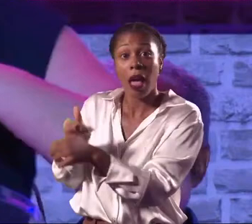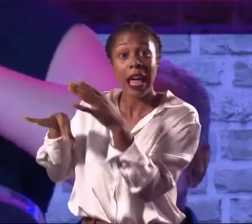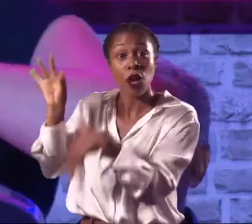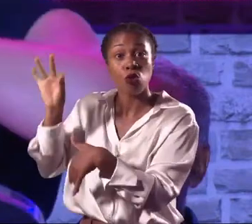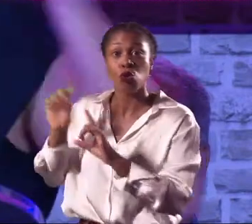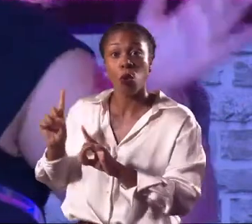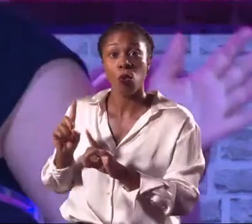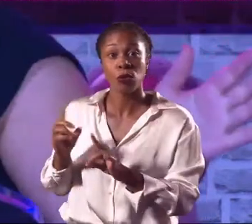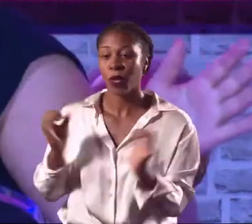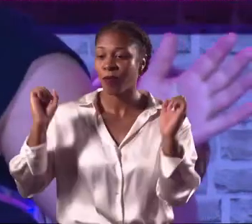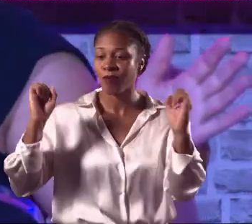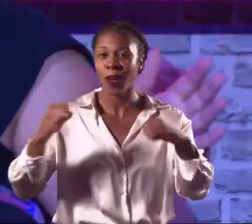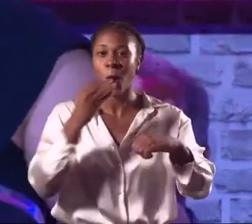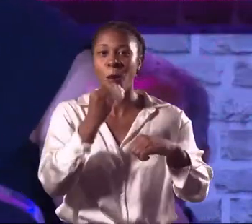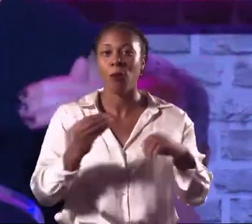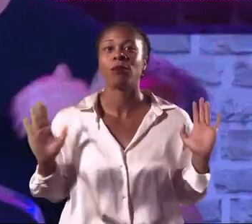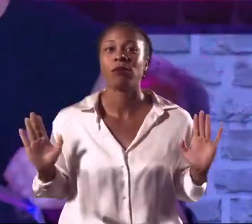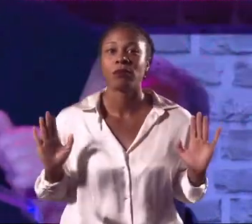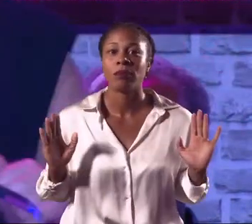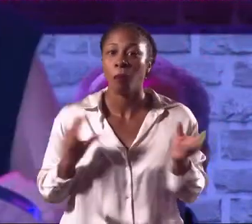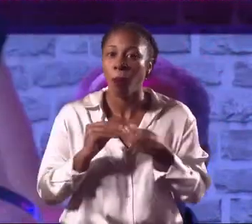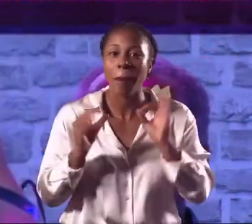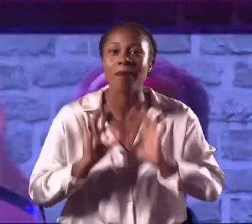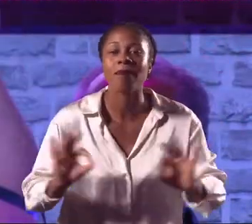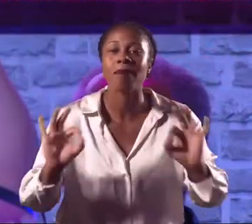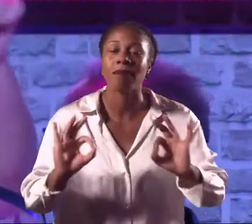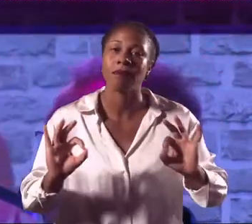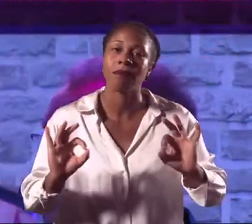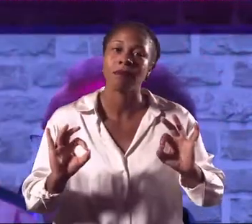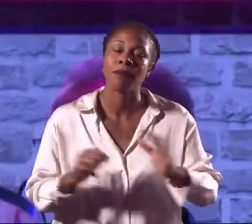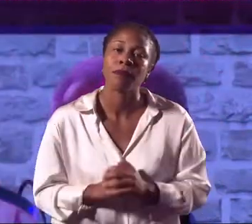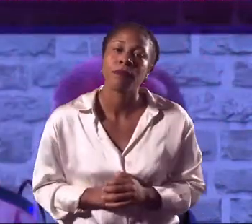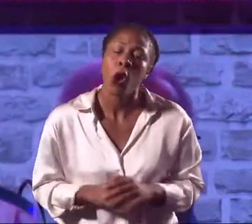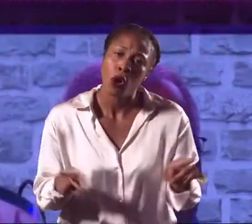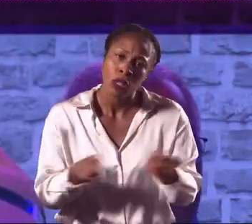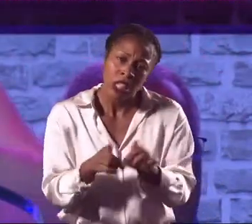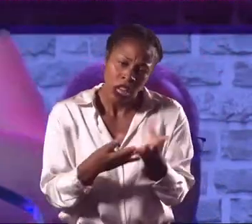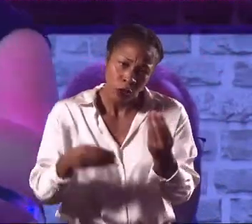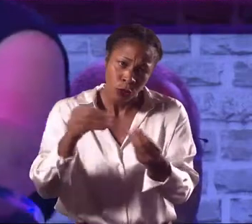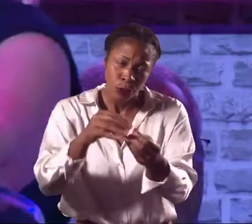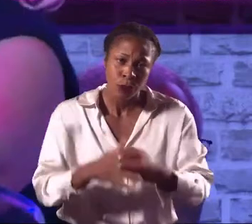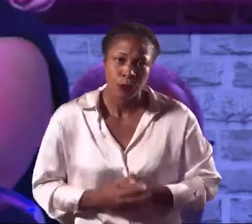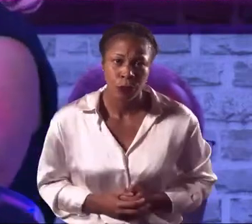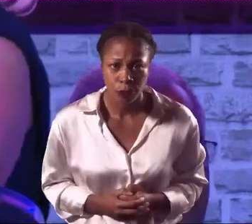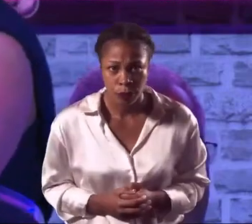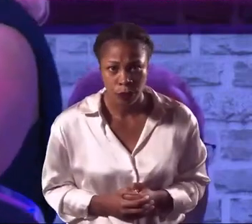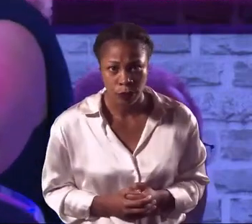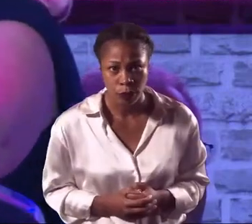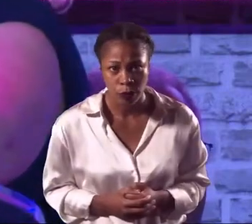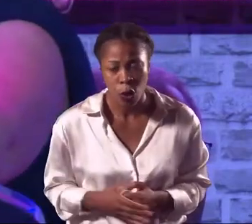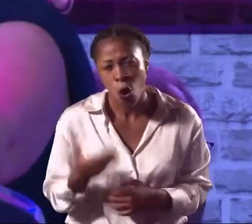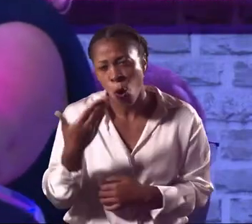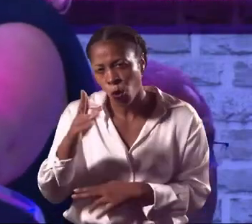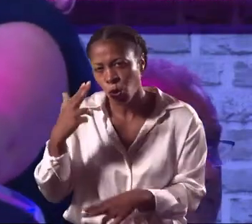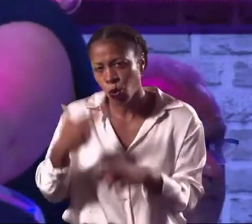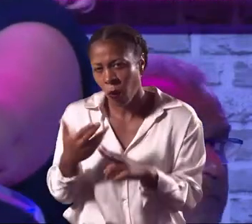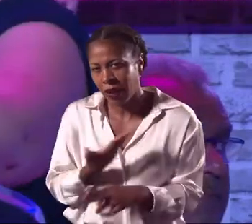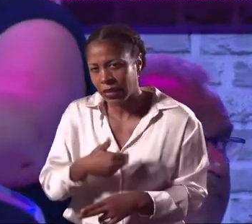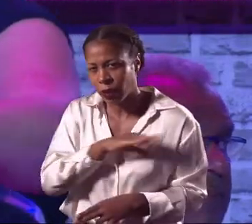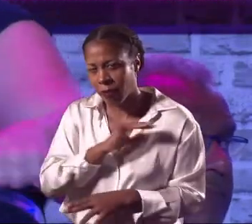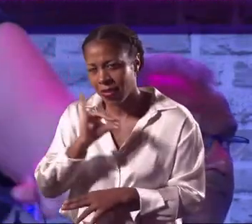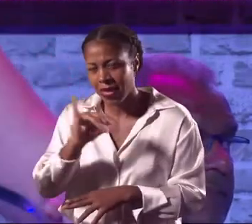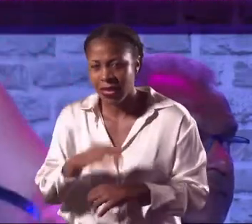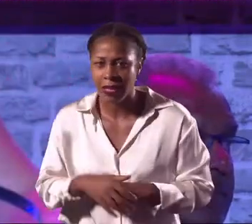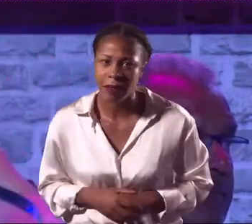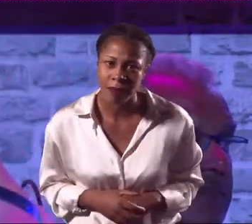C'est-à-dire une impunité totale. De même que, en plus de cela, les responsables ont un autre nom.